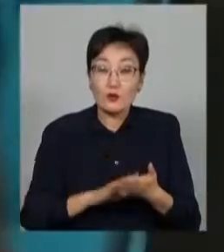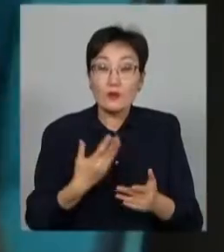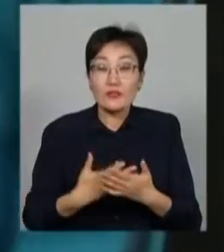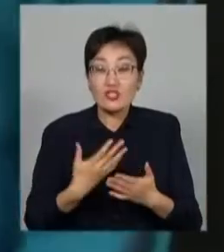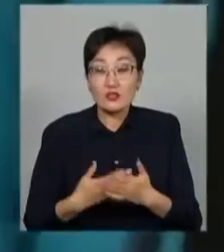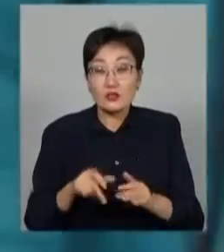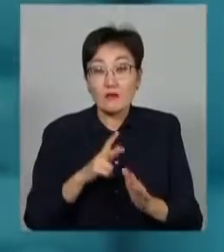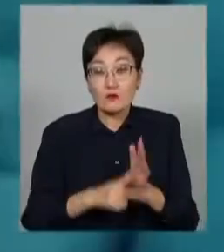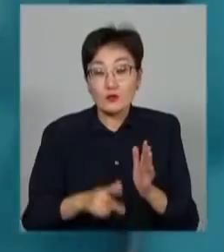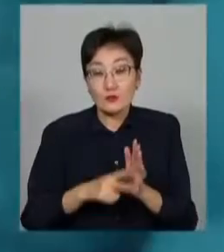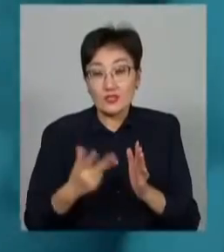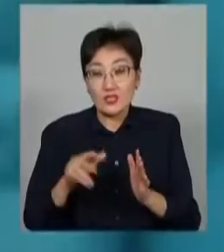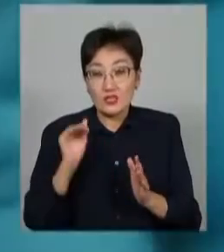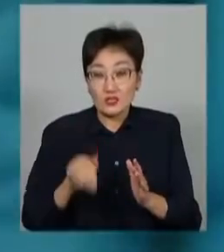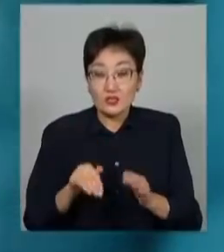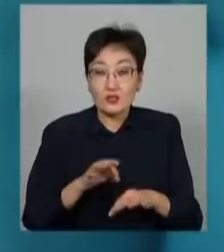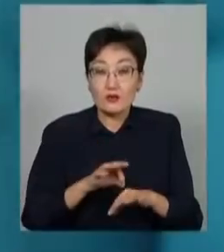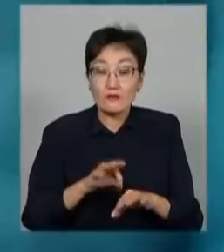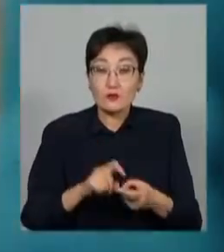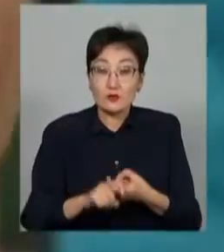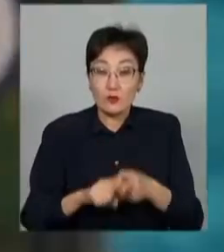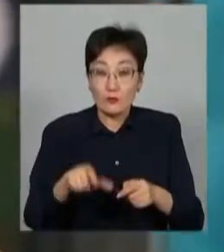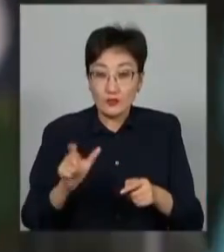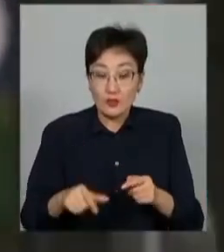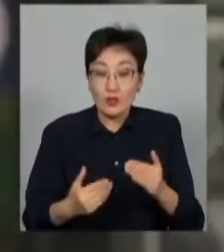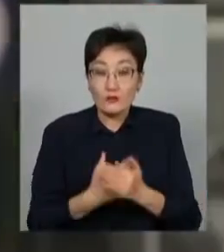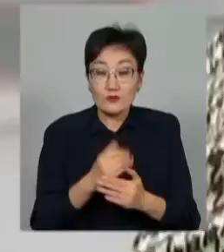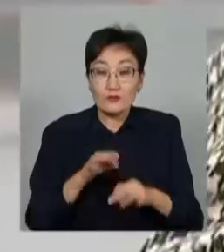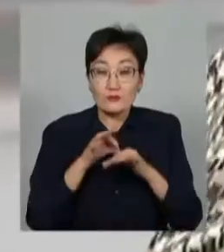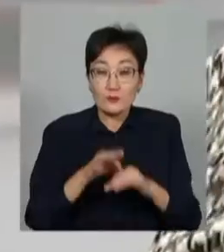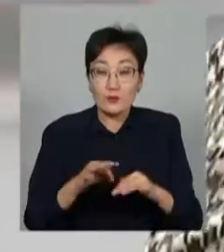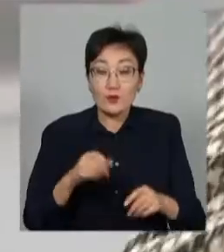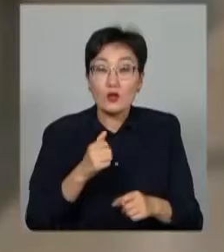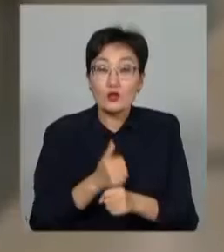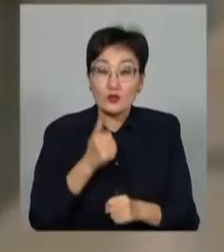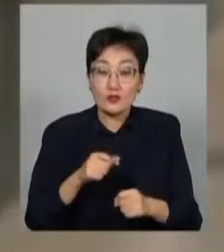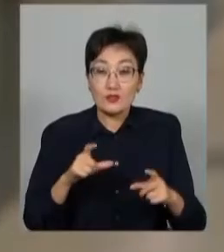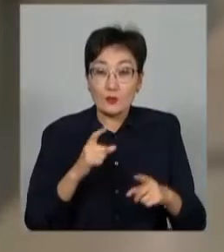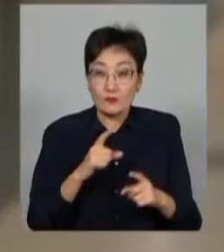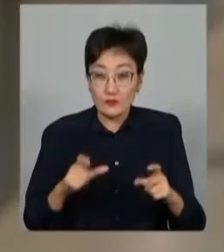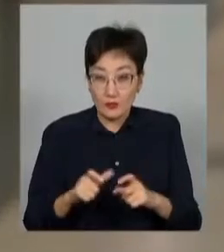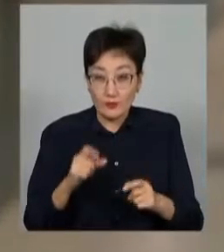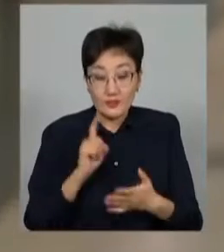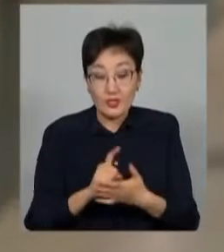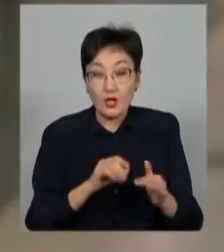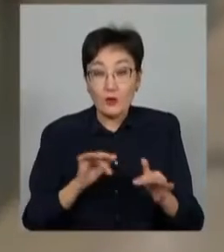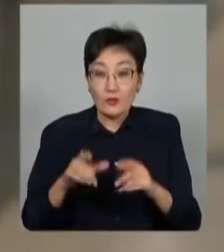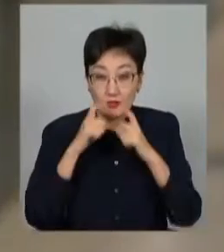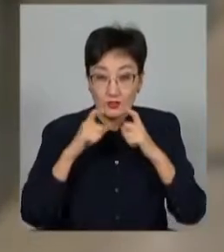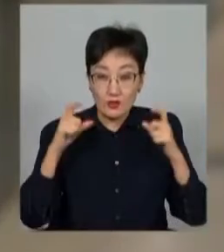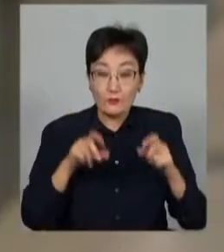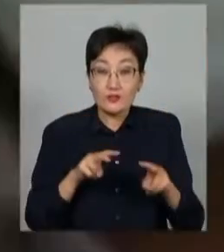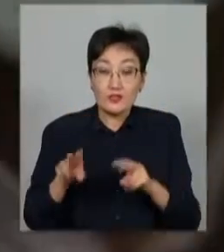почти 83000 инфицированных стране снова ввели жесткий lockdown среди обязательных процедур масочный режим и